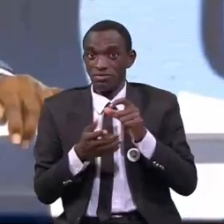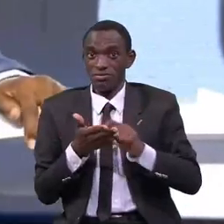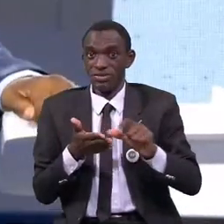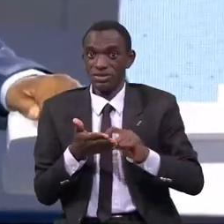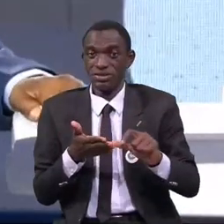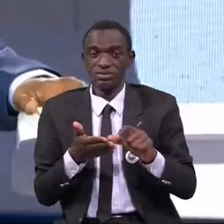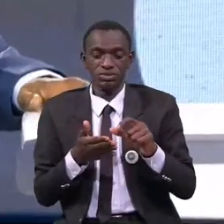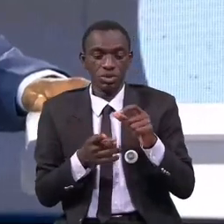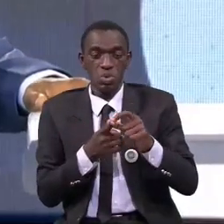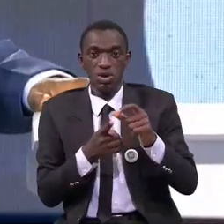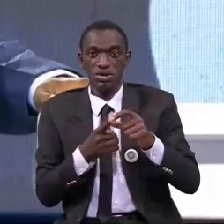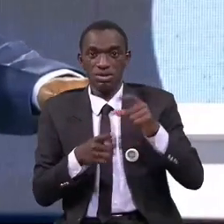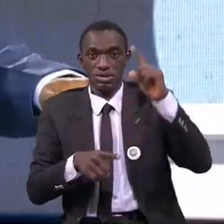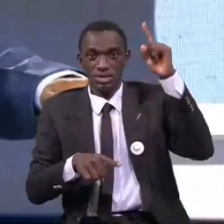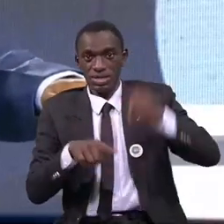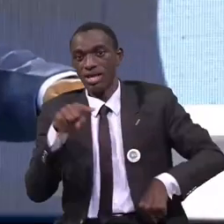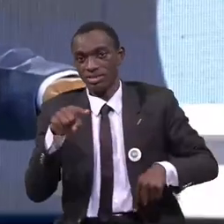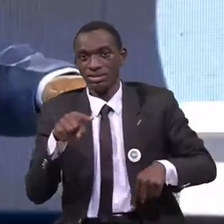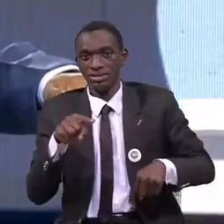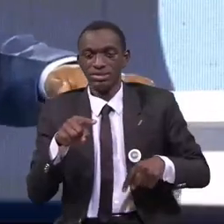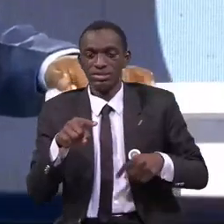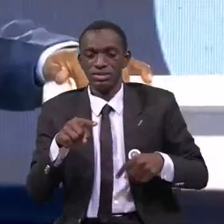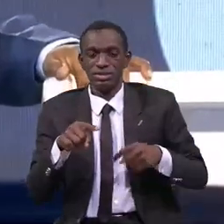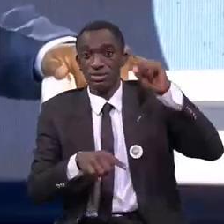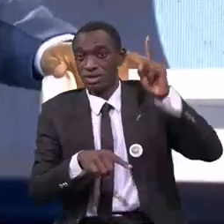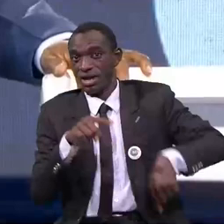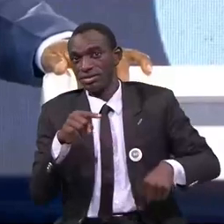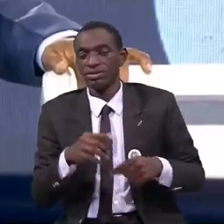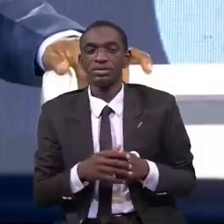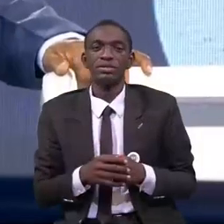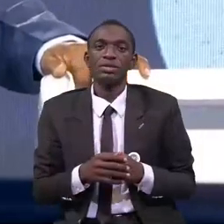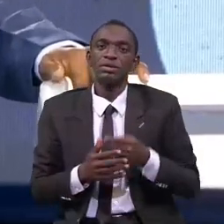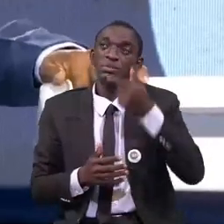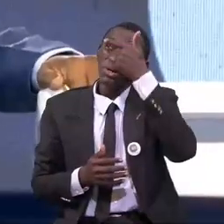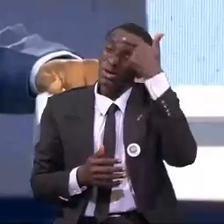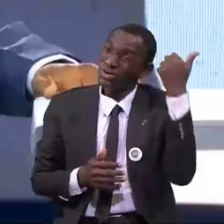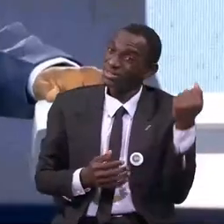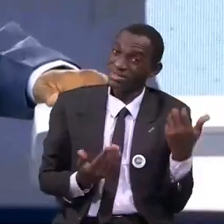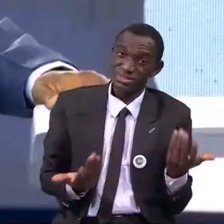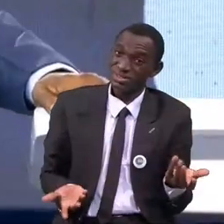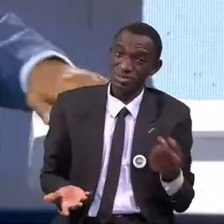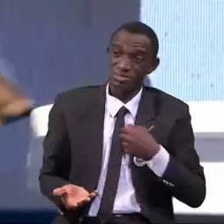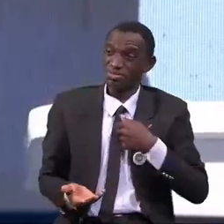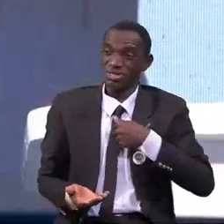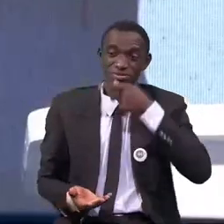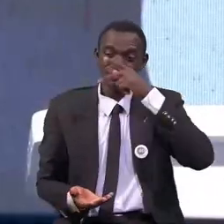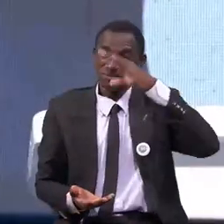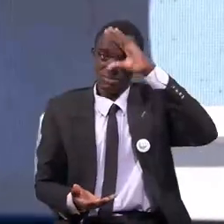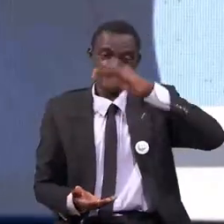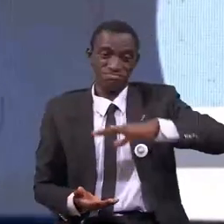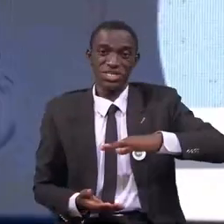là et que je que je ne sais pas je ne sais pas parler parce que je suis